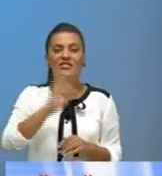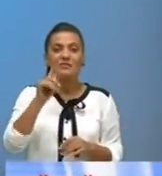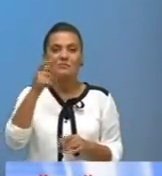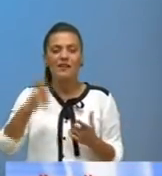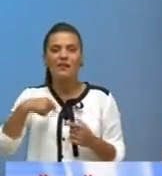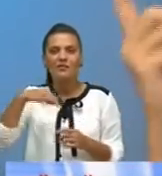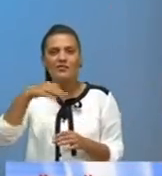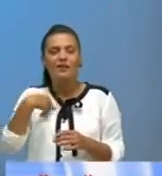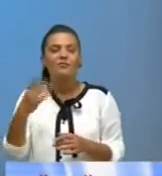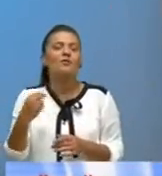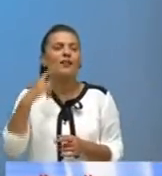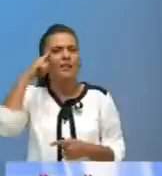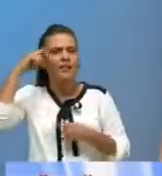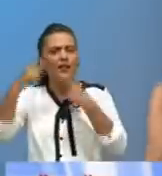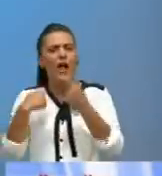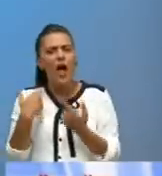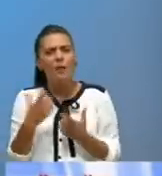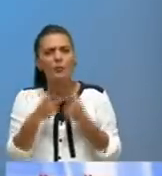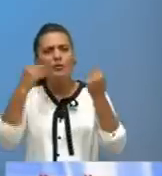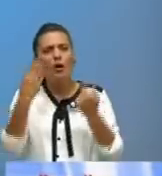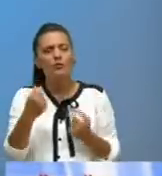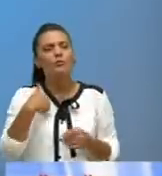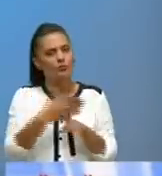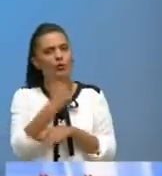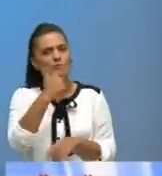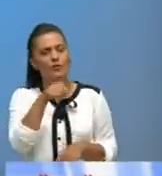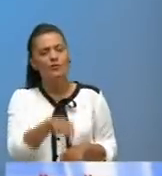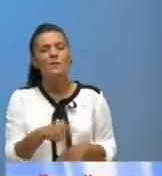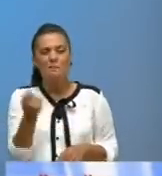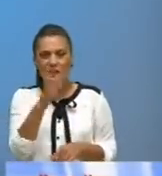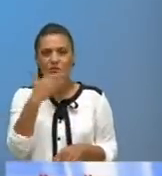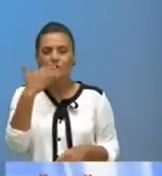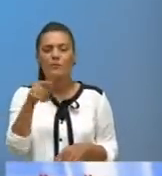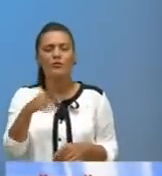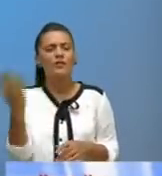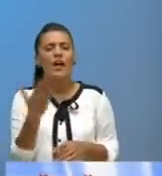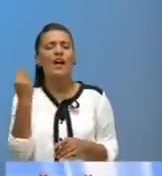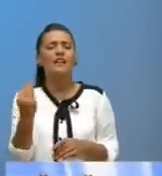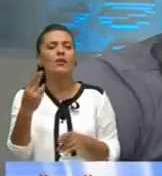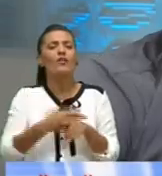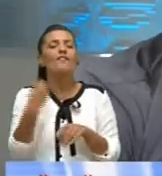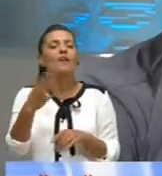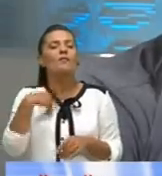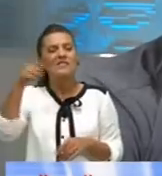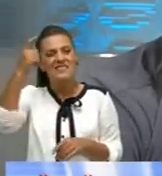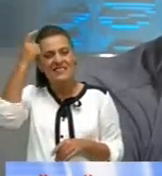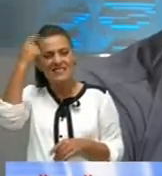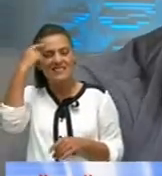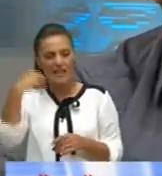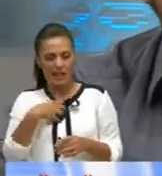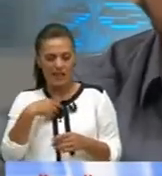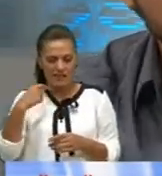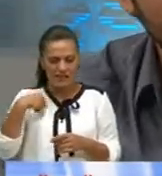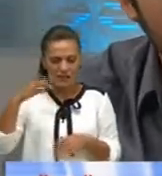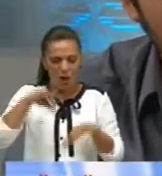tutmuyor o çok yağmurda. Doğru. Bunları düşününce biraz daha keyif katıyor aslında. Az önce söylediğim şey bundan daha iyi örneklemek mümkün değil. Sizin bu zihinsel bir aktiviteniz.